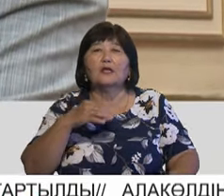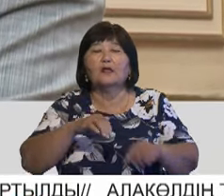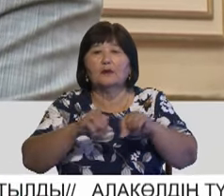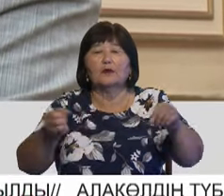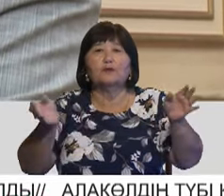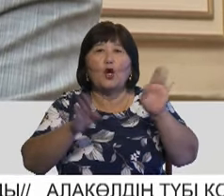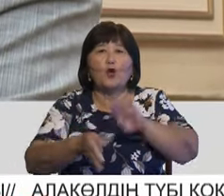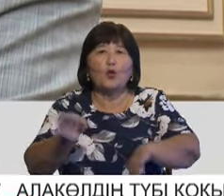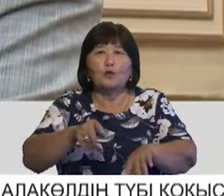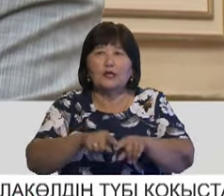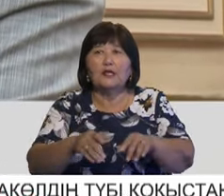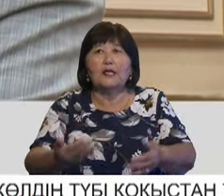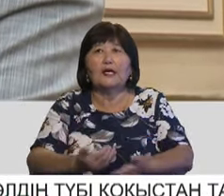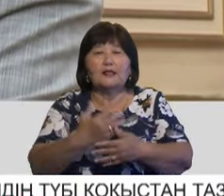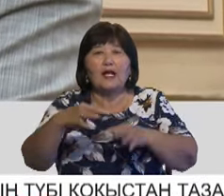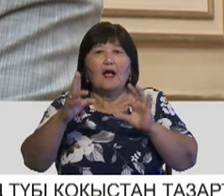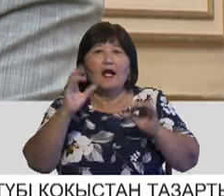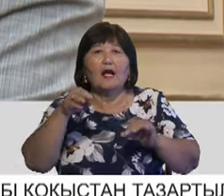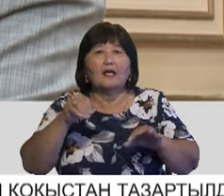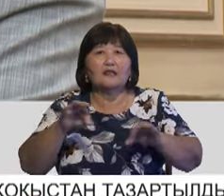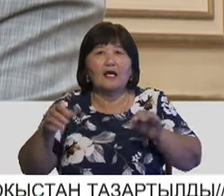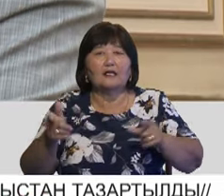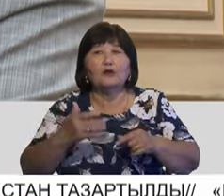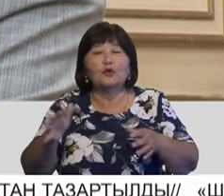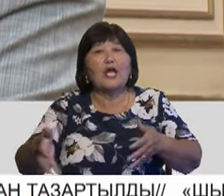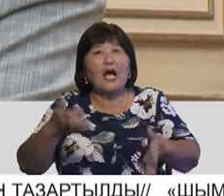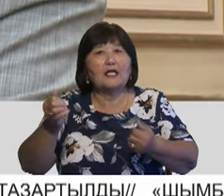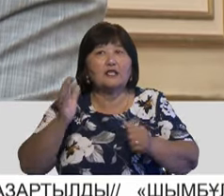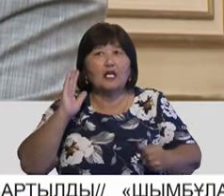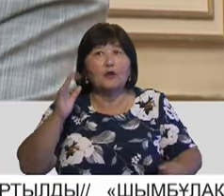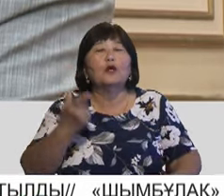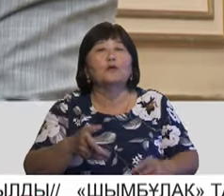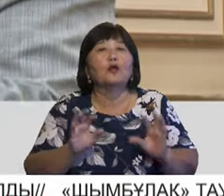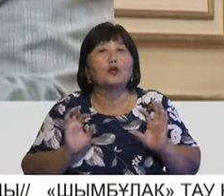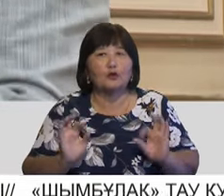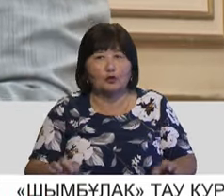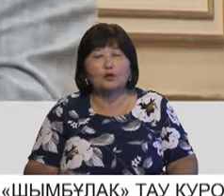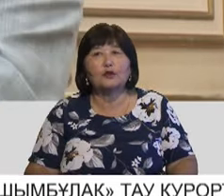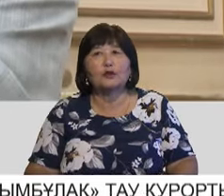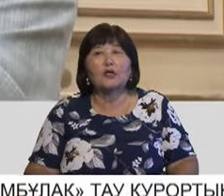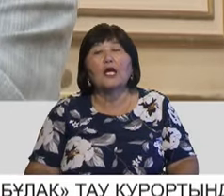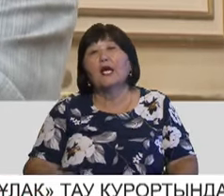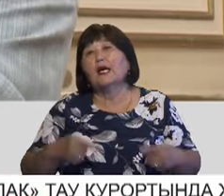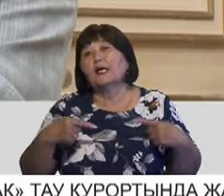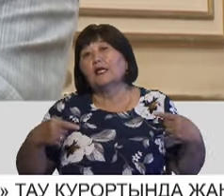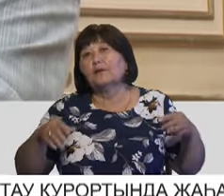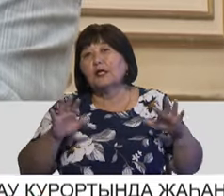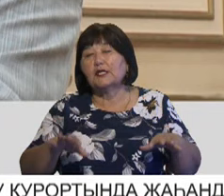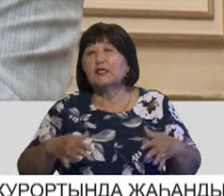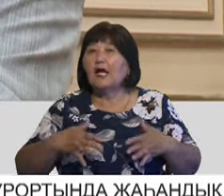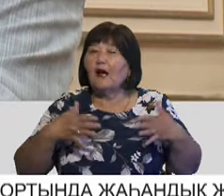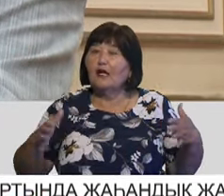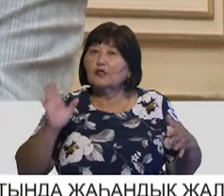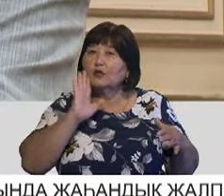жерлерді, соларды біз қазір картасын дайындап отырмыз. Соларды аштыртатын боламыз. Енді ол дұрыс айтып отқаныңыз. Кейбір жерлерде арыққа